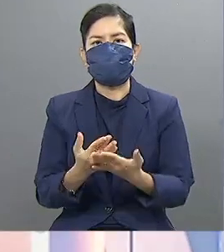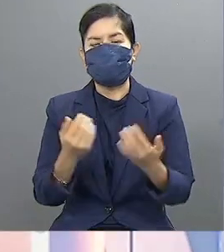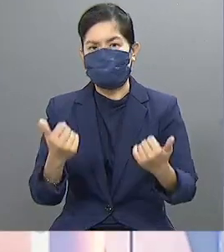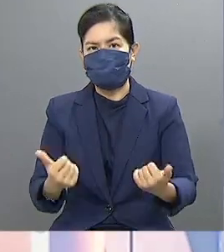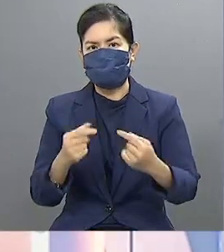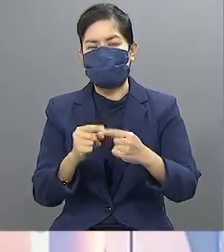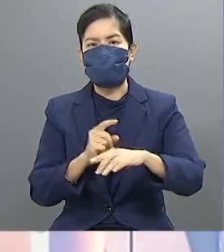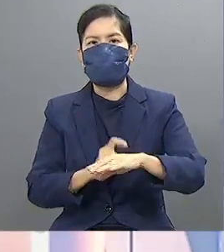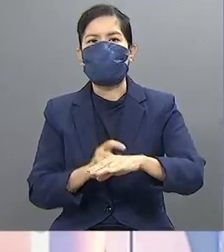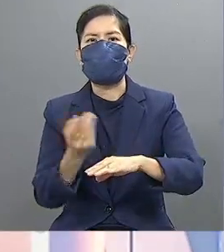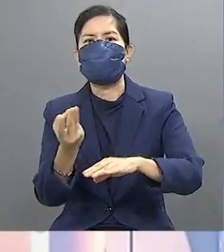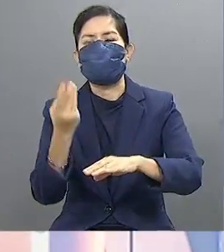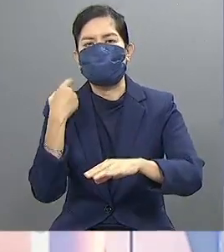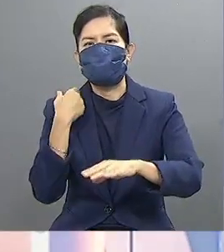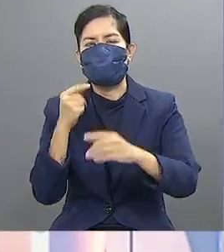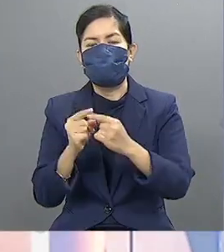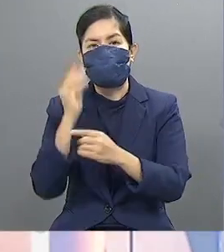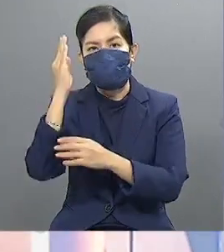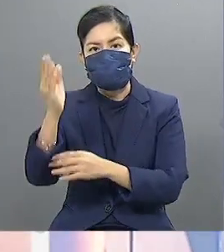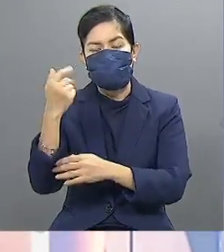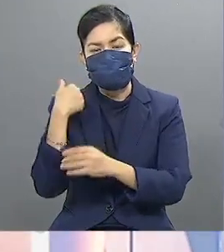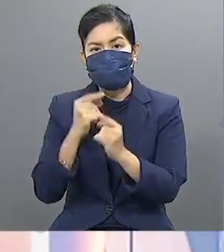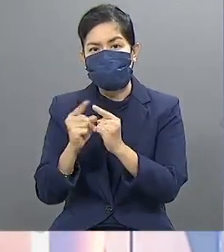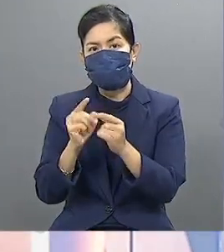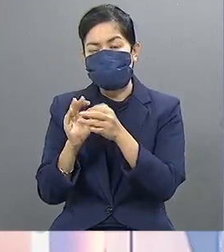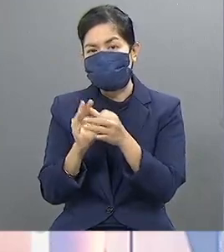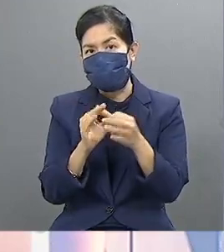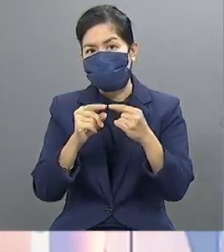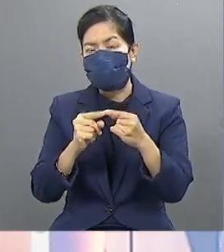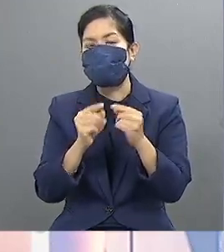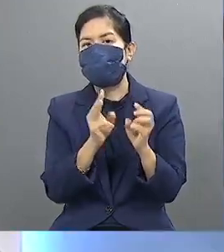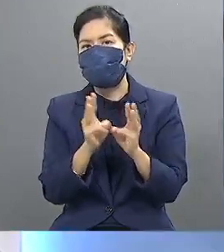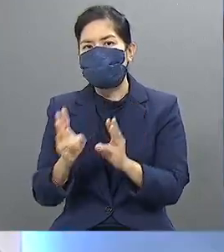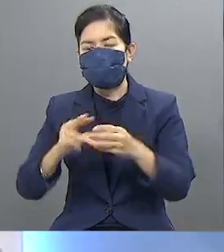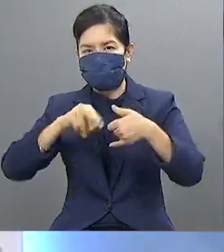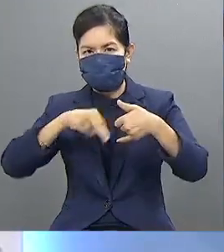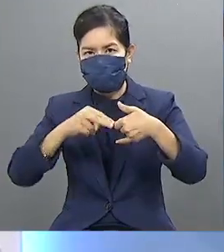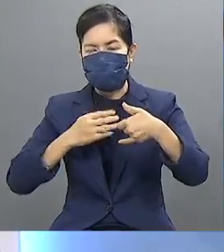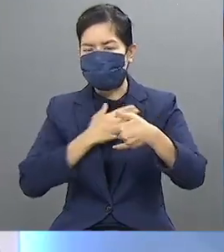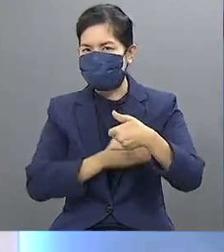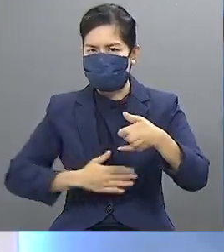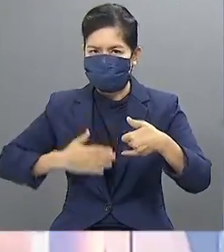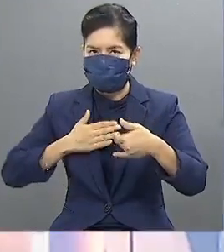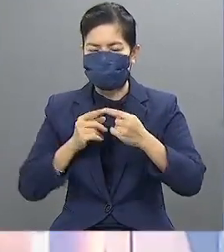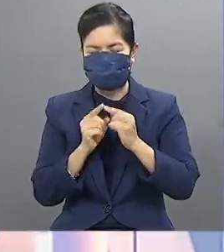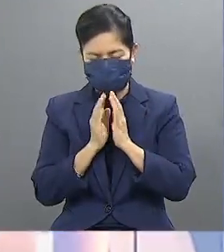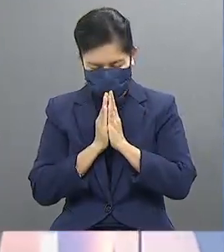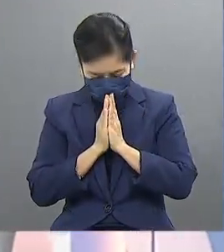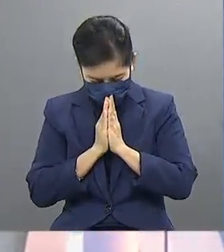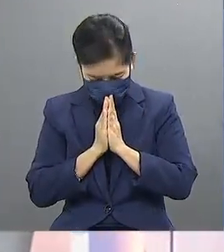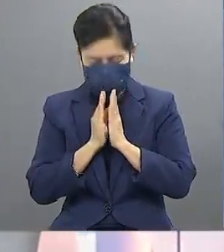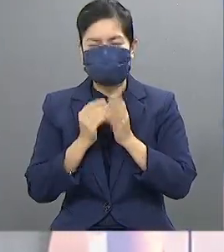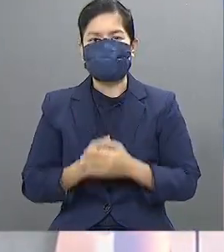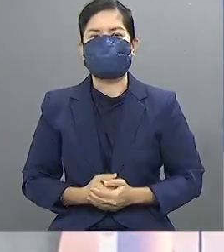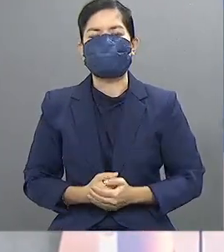อกาสมาร่วมพูดคุยกันถึงในเรื่องของการดูแลสุขภาพไตของเราขอบคุณคุณหมอมากๆเลยค ่ ะ ขอบ คุณค่ะคุณผู้ชม